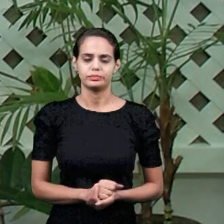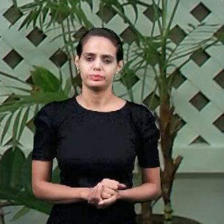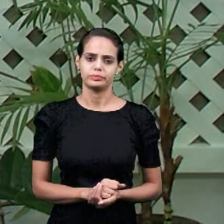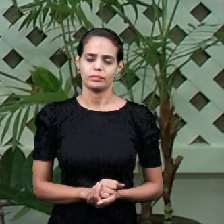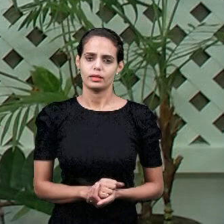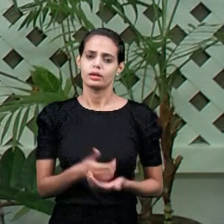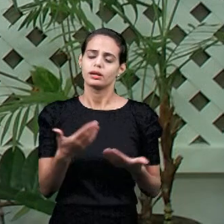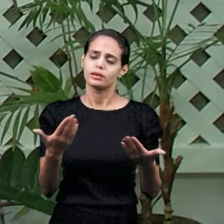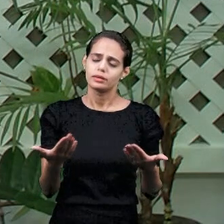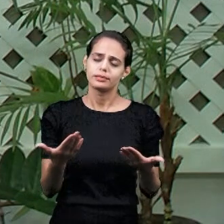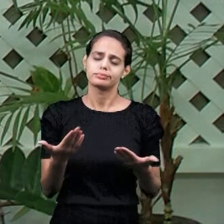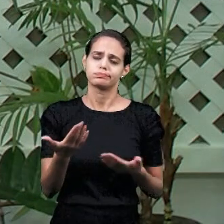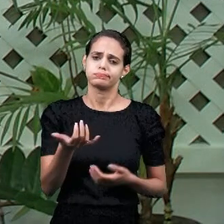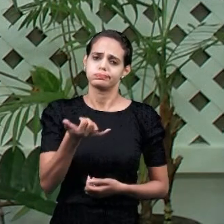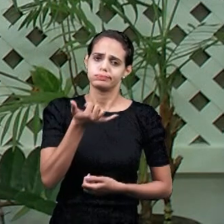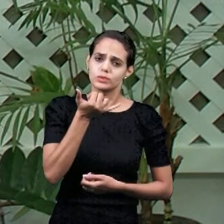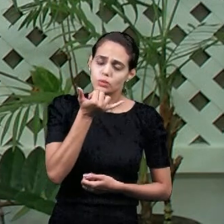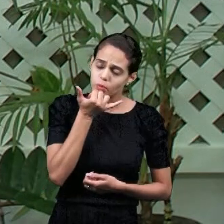médicaments.